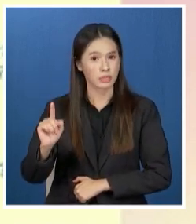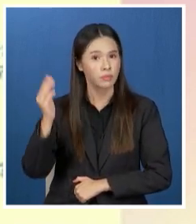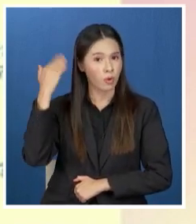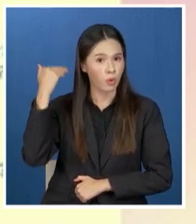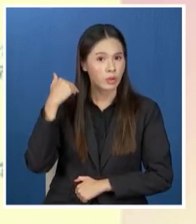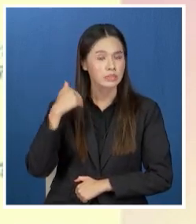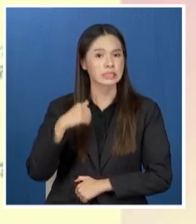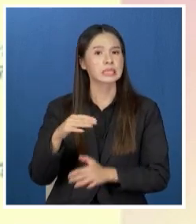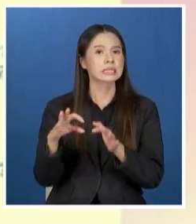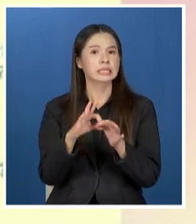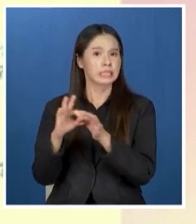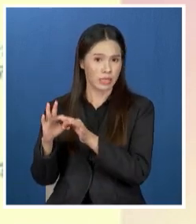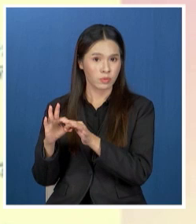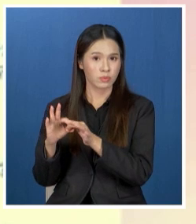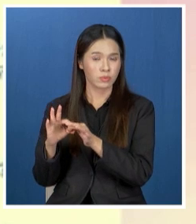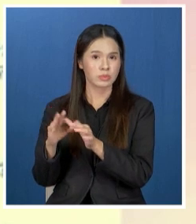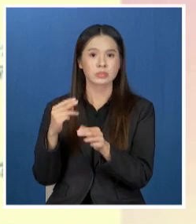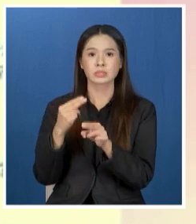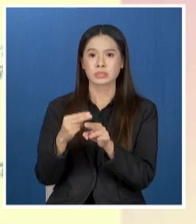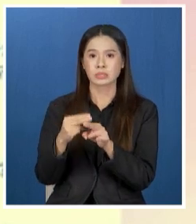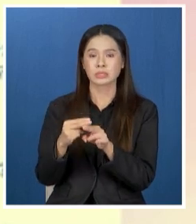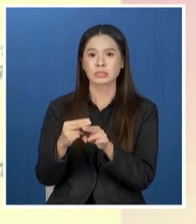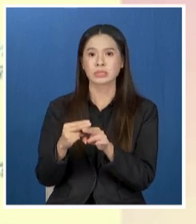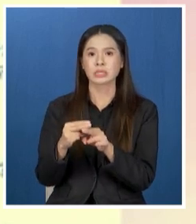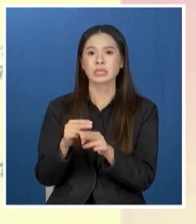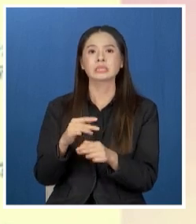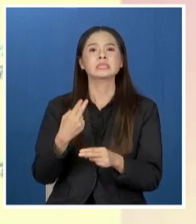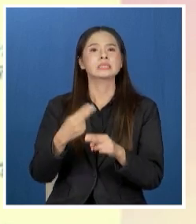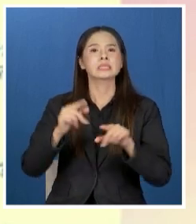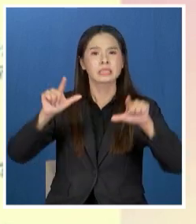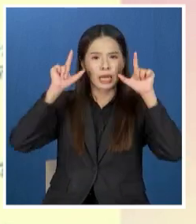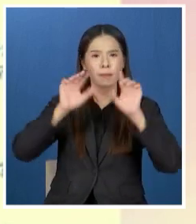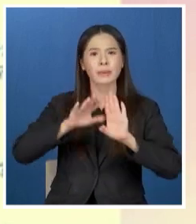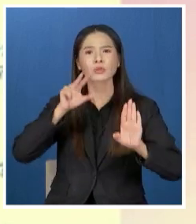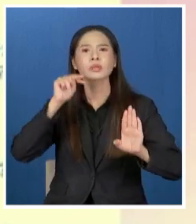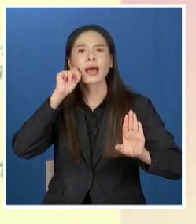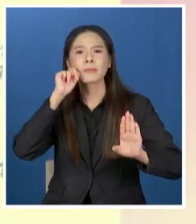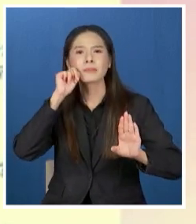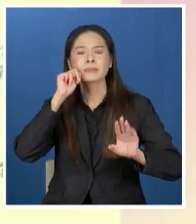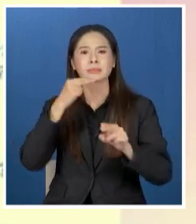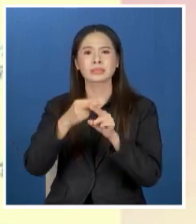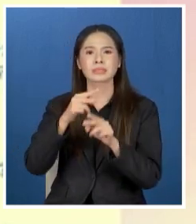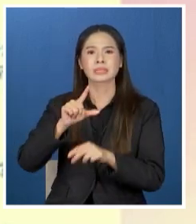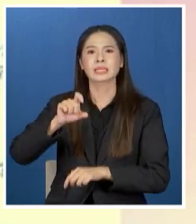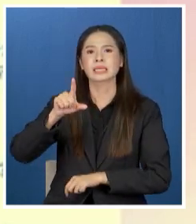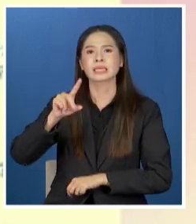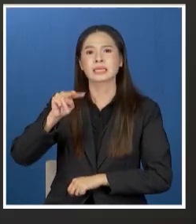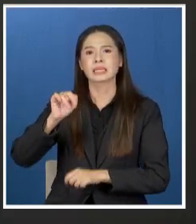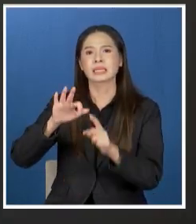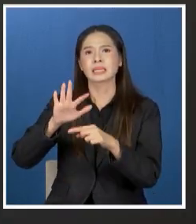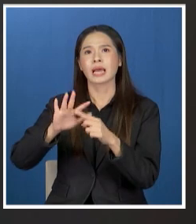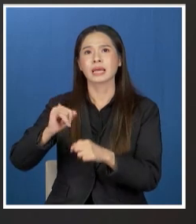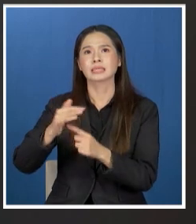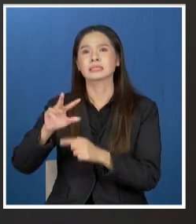หน้านี้ที่ถูกจับโยงจับเกี่ยวมาด้วยอ่ะคุณณวัฒน์เรียกว่าเน็ตไอดอลประตูน้ำ ครับผม ก็คือคุณลีน่าจังจันยานะคะเพราะว่